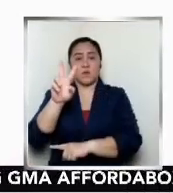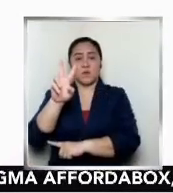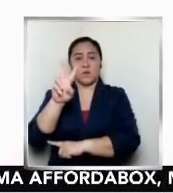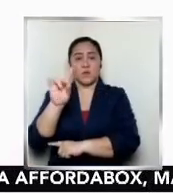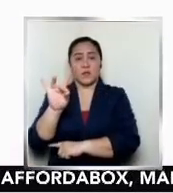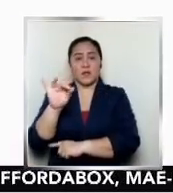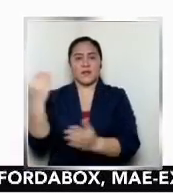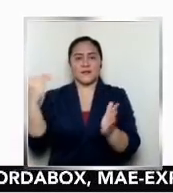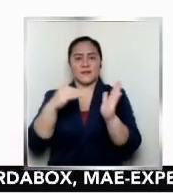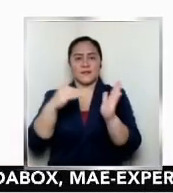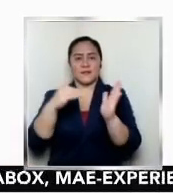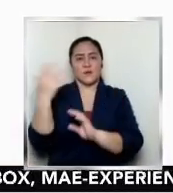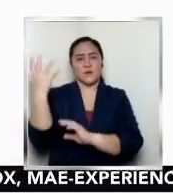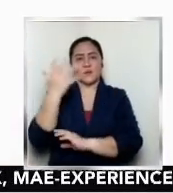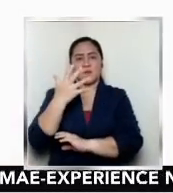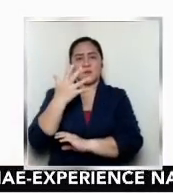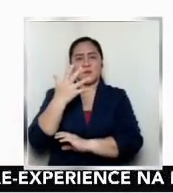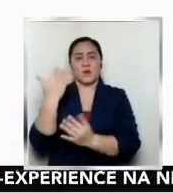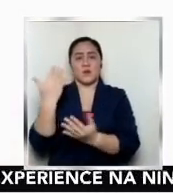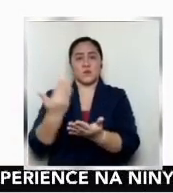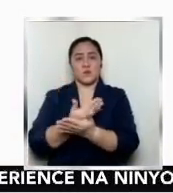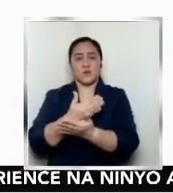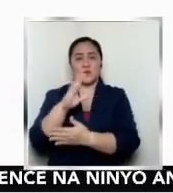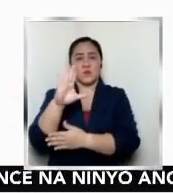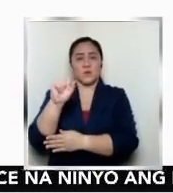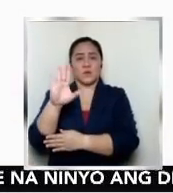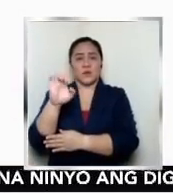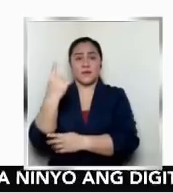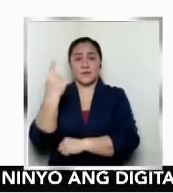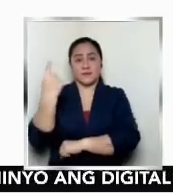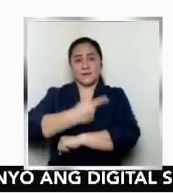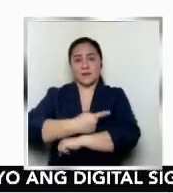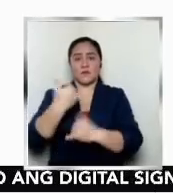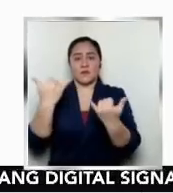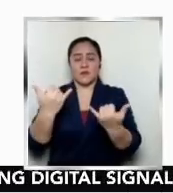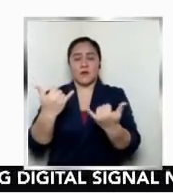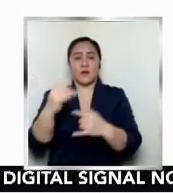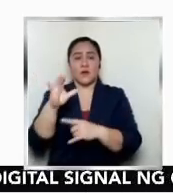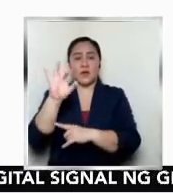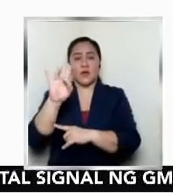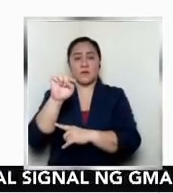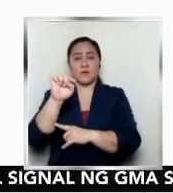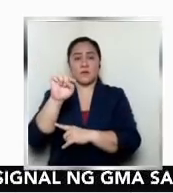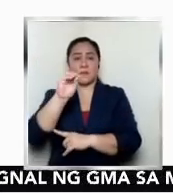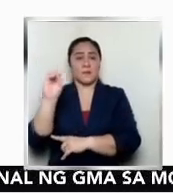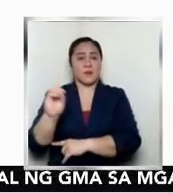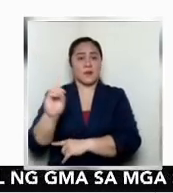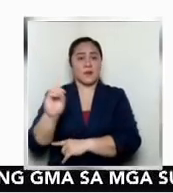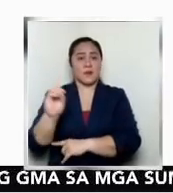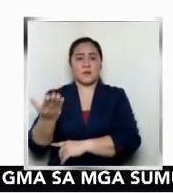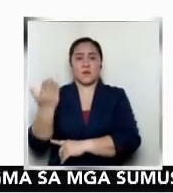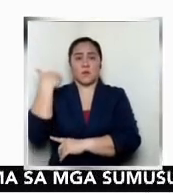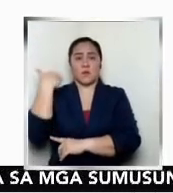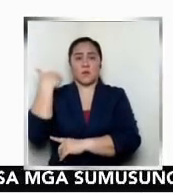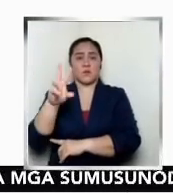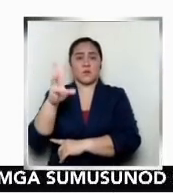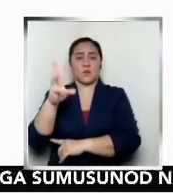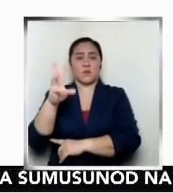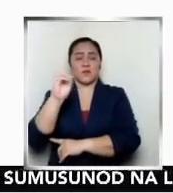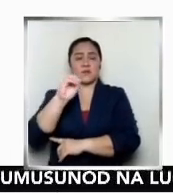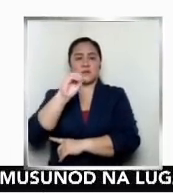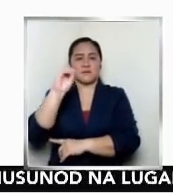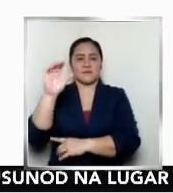28,707 ang new COVID cases na naitala ngayong araw, 8.5% na mas mataas sa 26,458 new cases